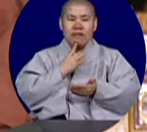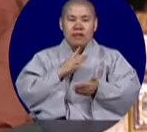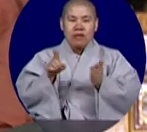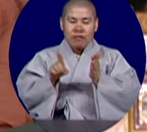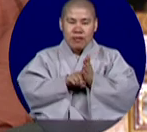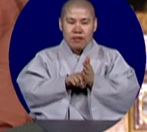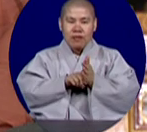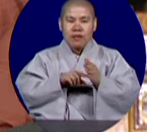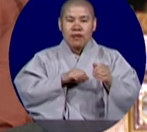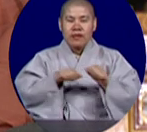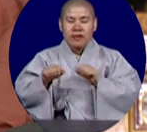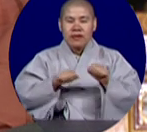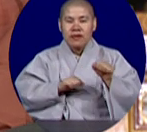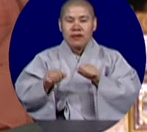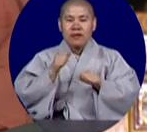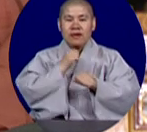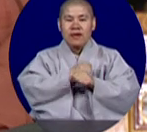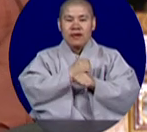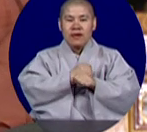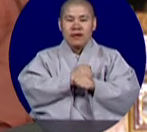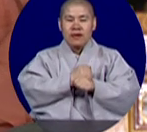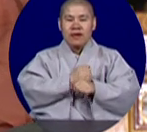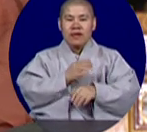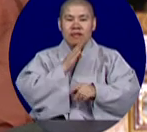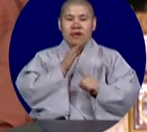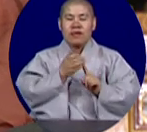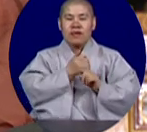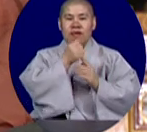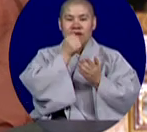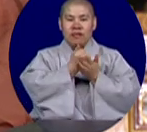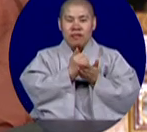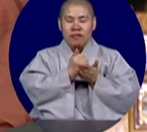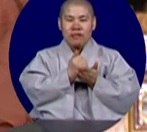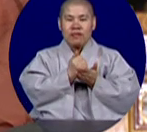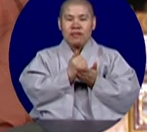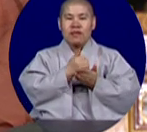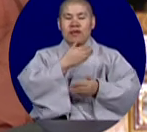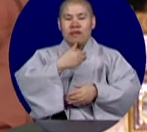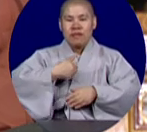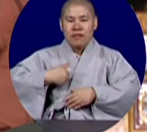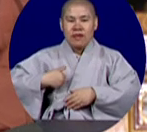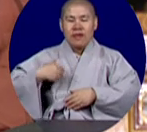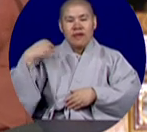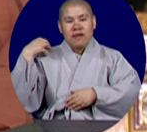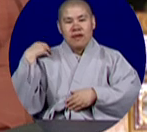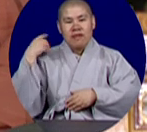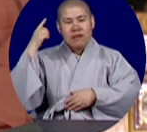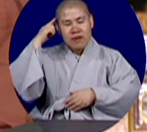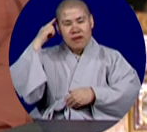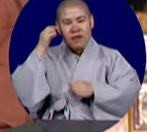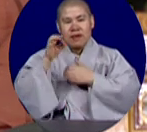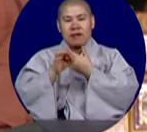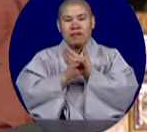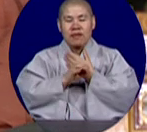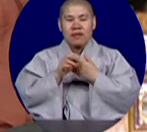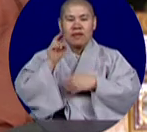실천하는 거. 그게 불자의 정진입니다. 그 생각하면